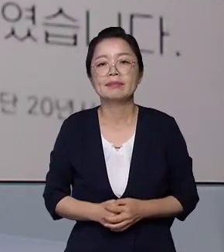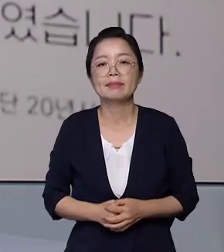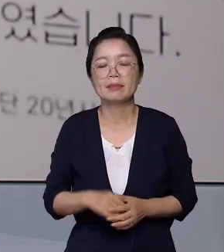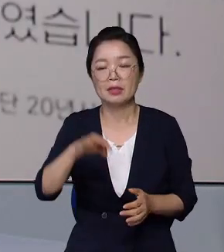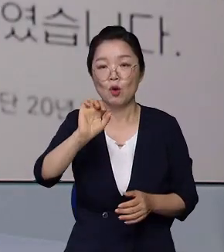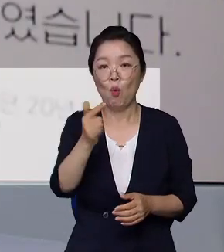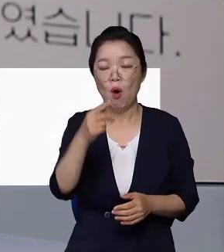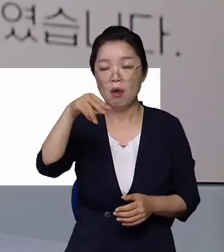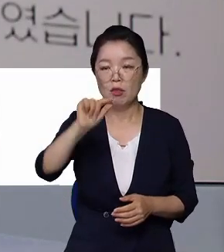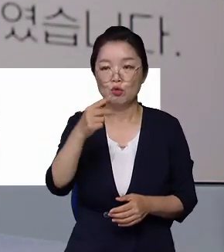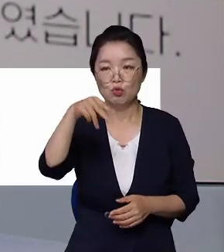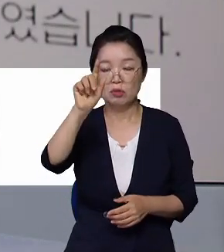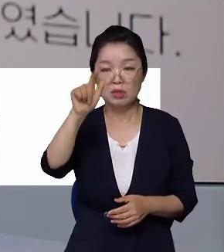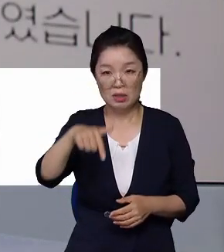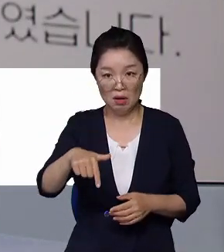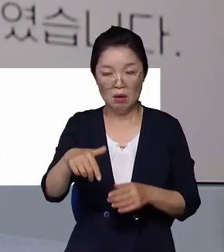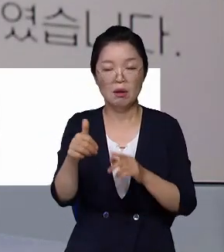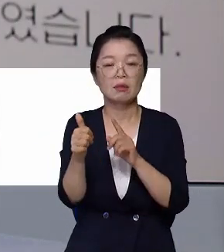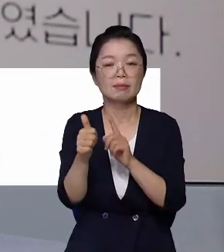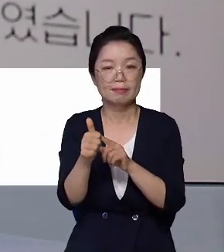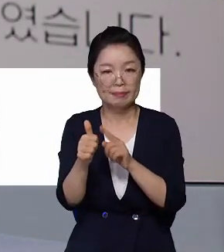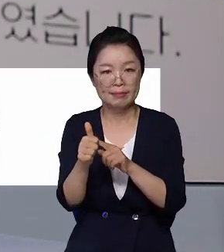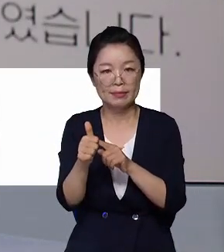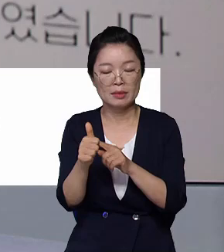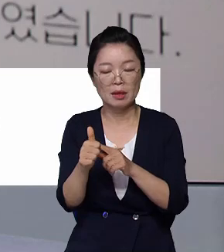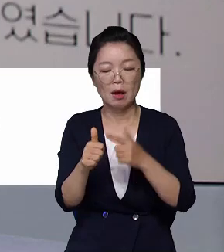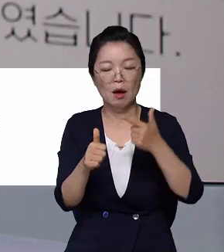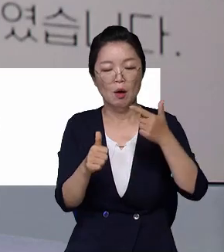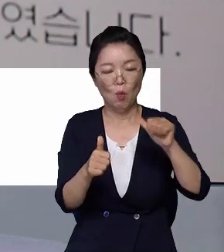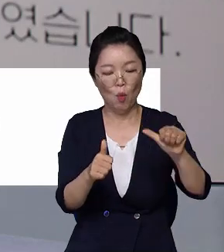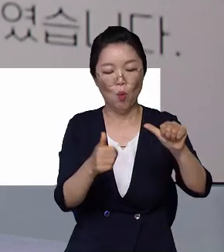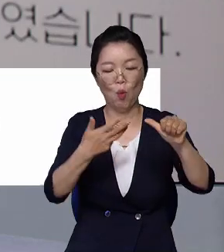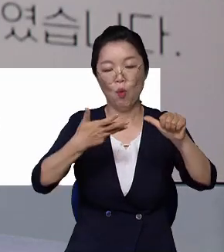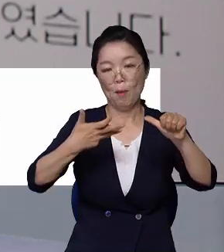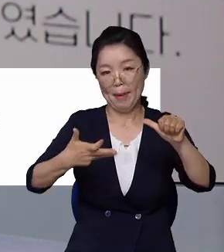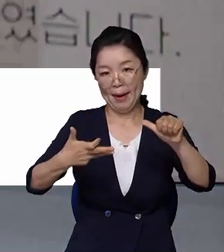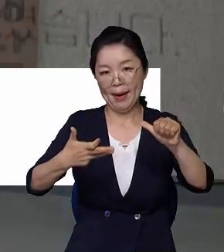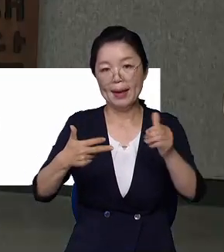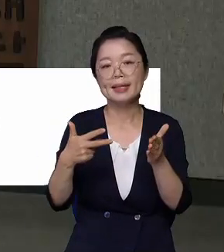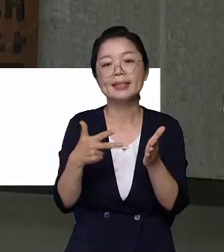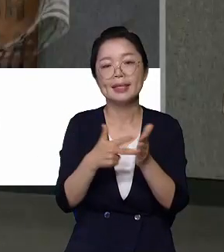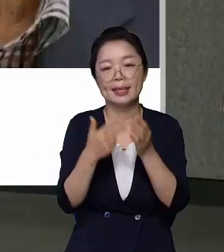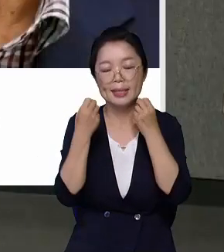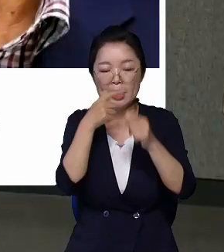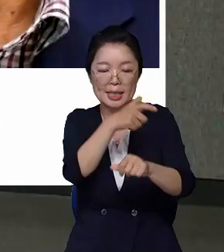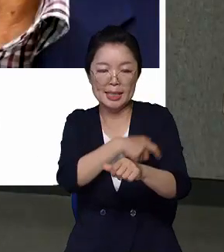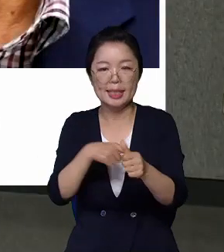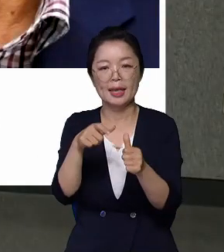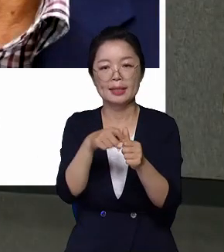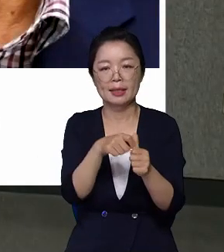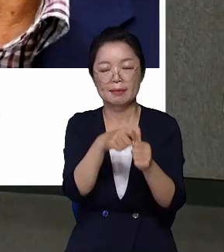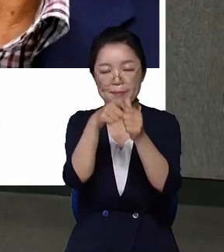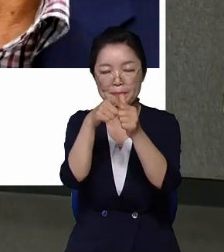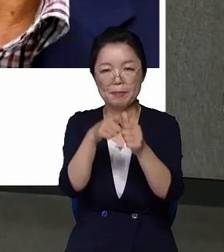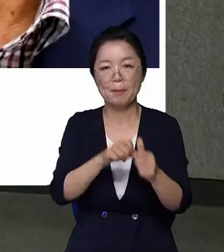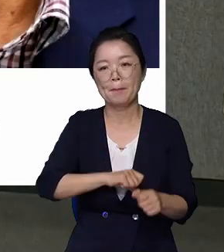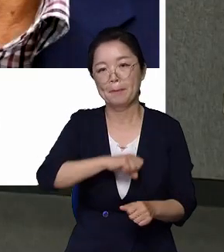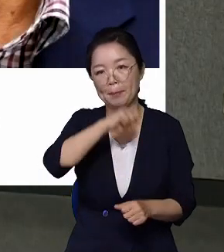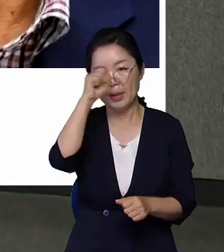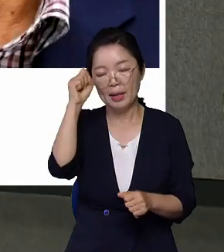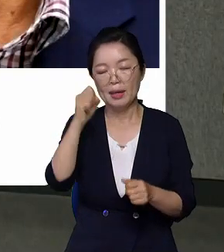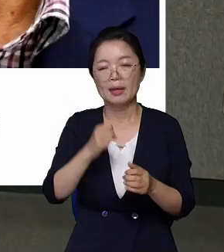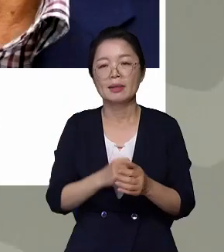원순석 광주전남 민주화운동 동지회 상임고문이 5.18 기념재단 신임 이사장으로 선출됐습니다.